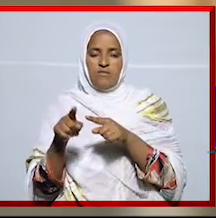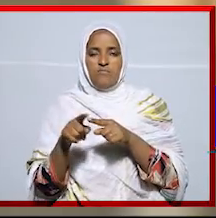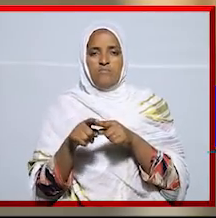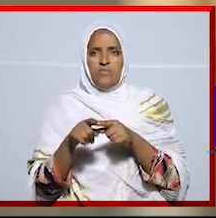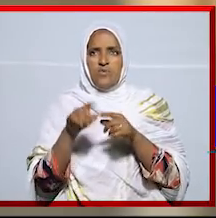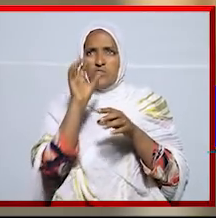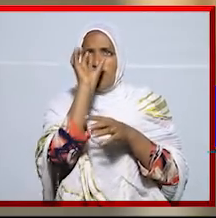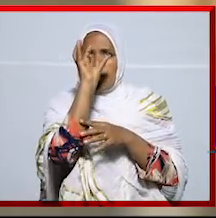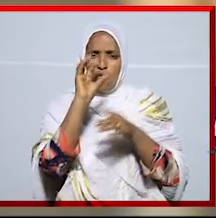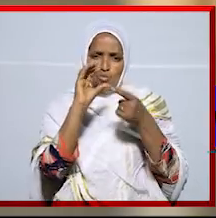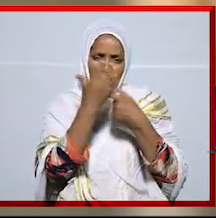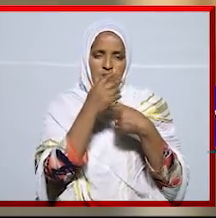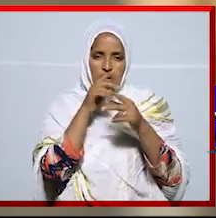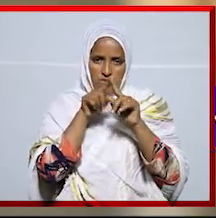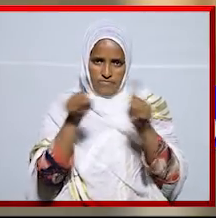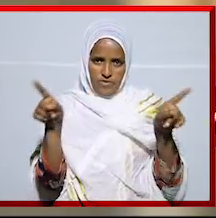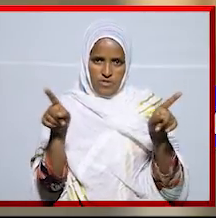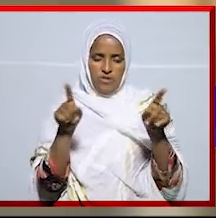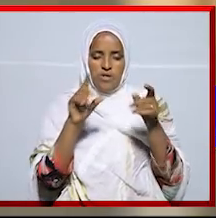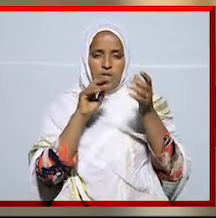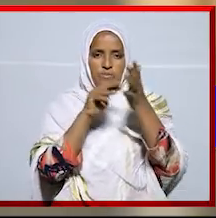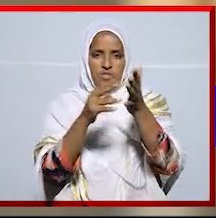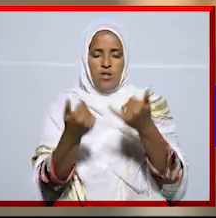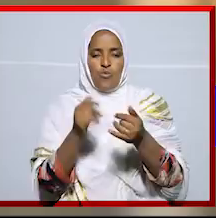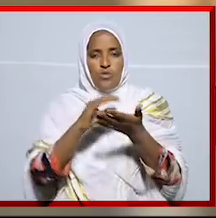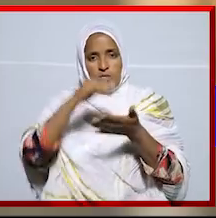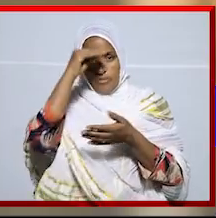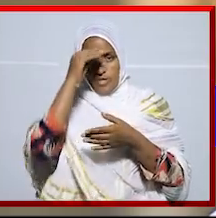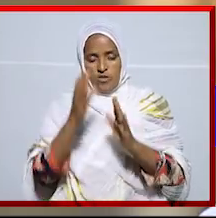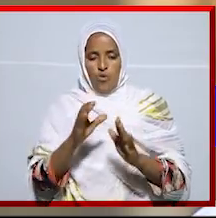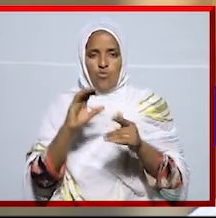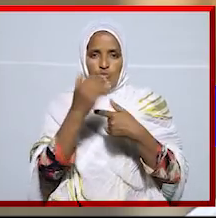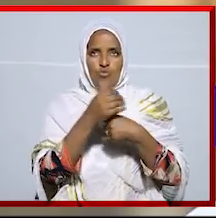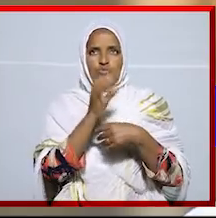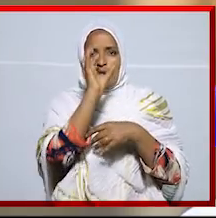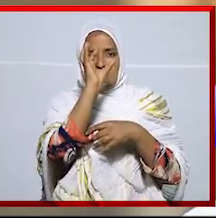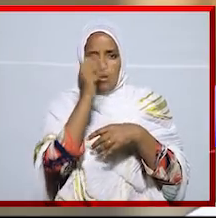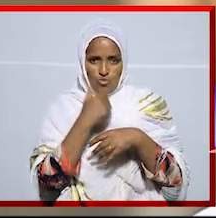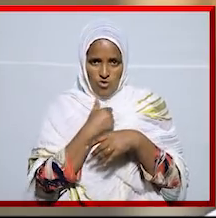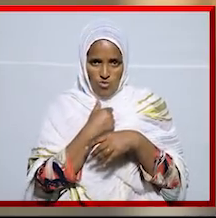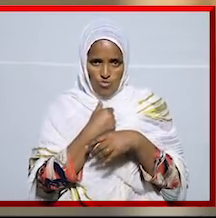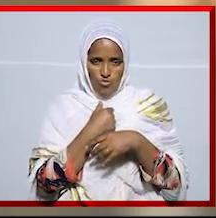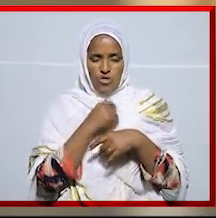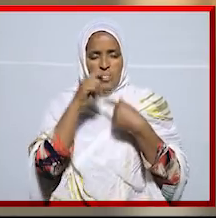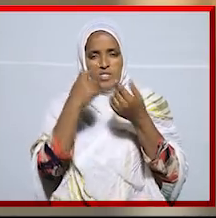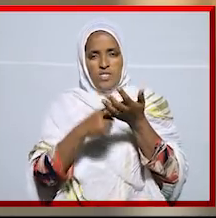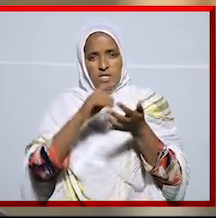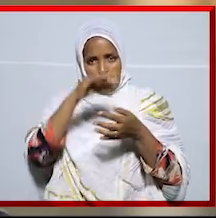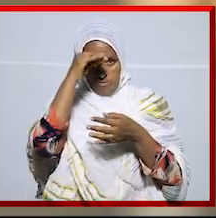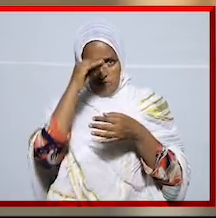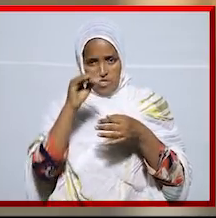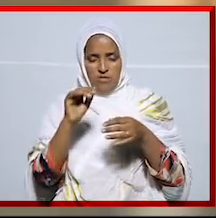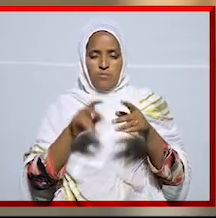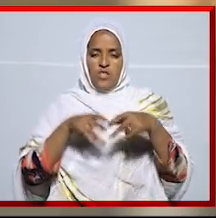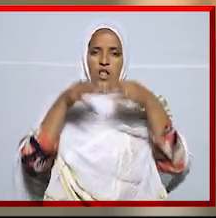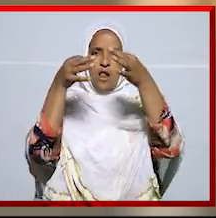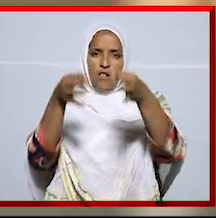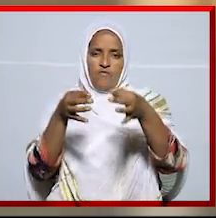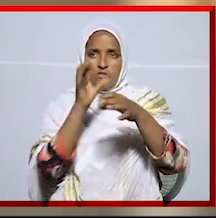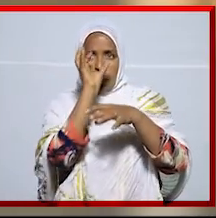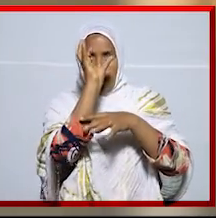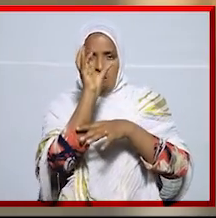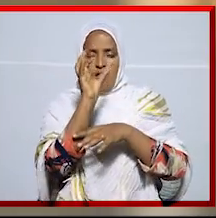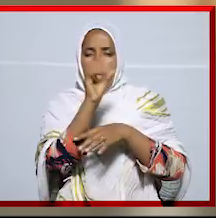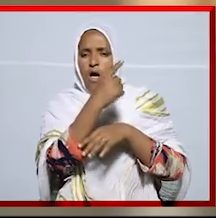እንደ የቻናሎች ይለያያል። በመጀመሪያ ማለት አሁን ለምሳሌ ትምህርታዊ የሆኑ ቻናሎች አሉ፣ ስለ ትምህርት